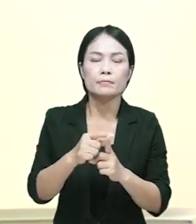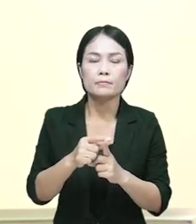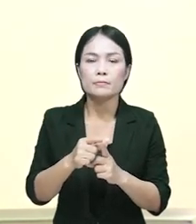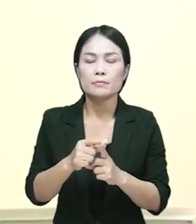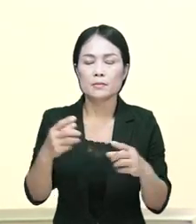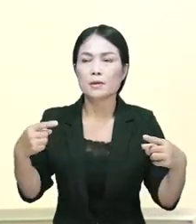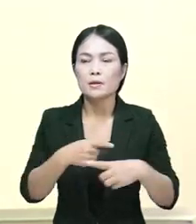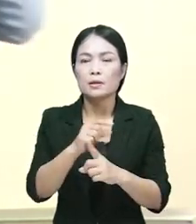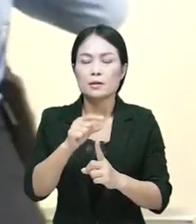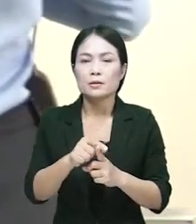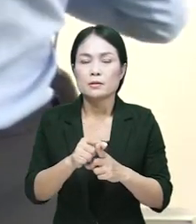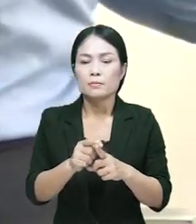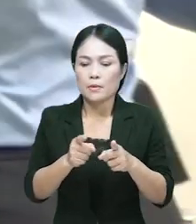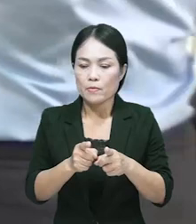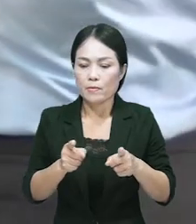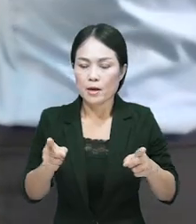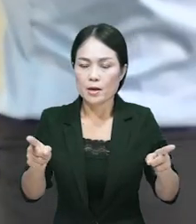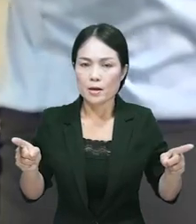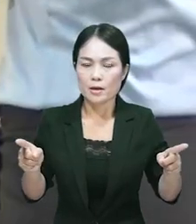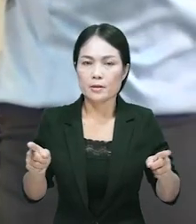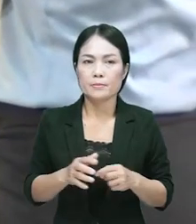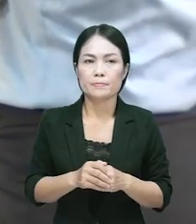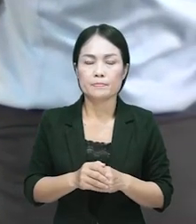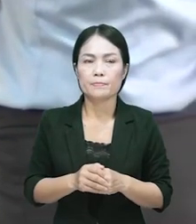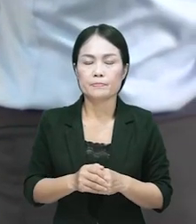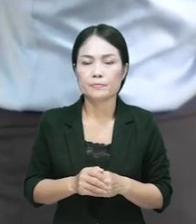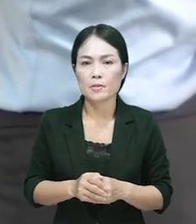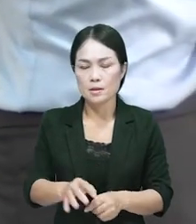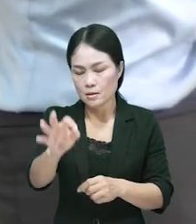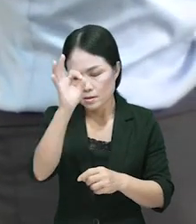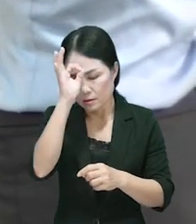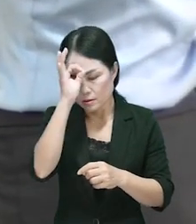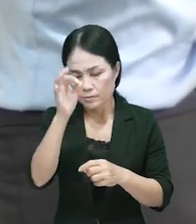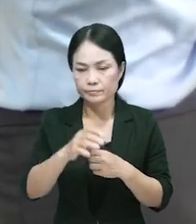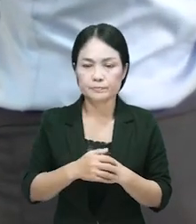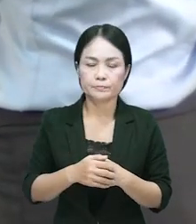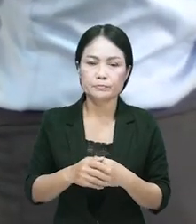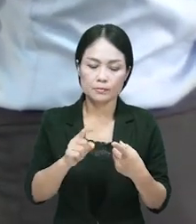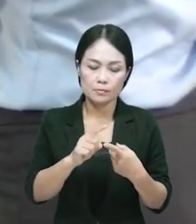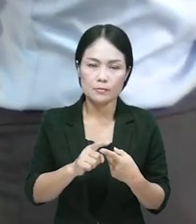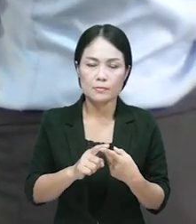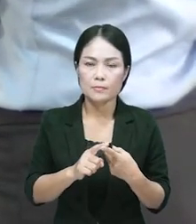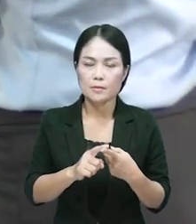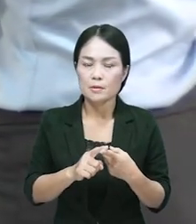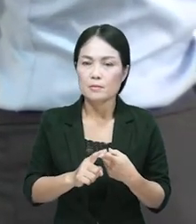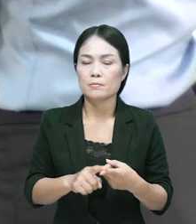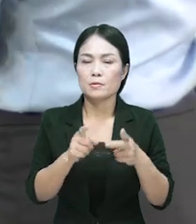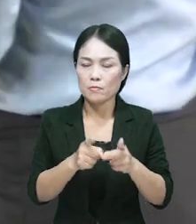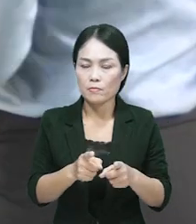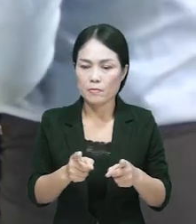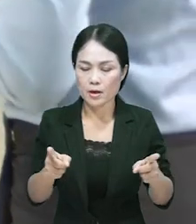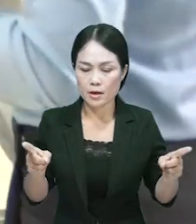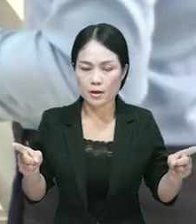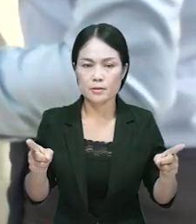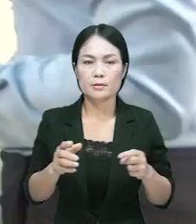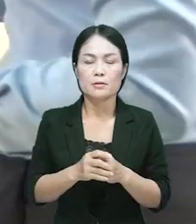ផ្ទុយមកគឺមានពាក្យវែងហើយពាក្យទី2គឺពាក្យល្ងងណាកូនណាកូនគិតតិចមើលវែង